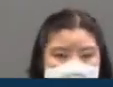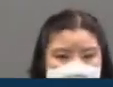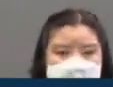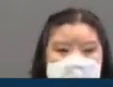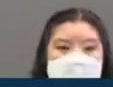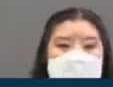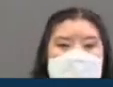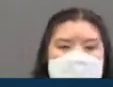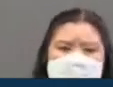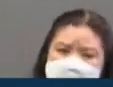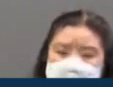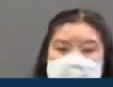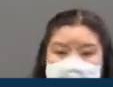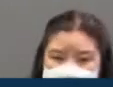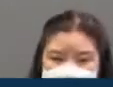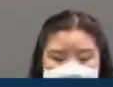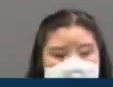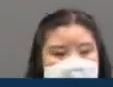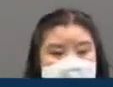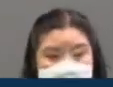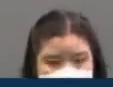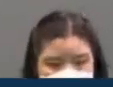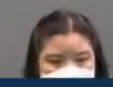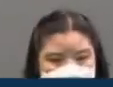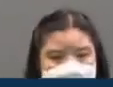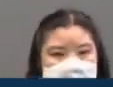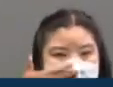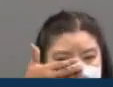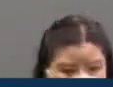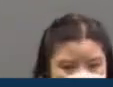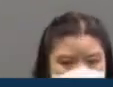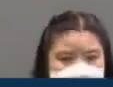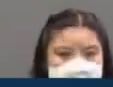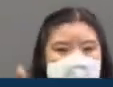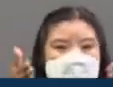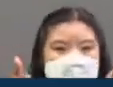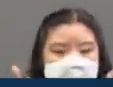ตามระเบียบของทางราชการอย่างใกล้ชิดพนิษฐ์นาถขวัญแสนสุขรายงาน